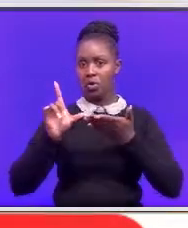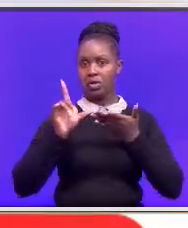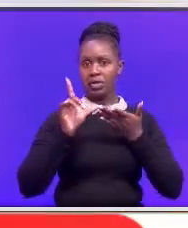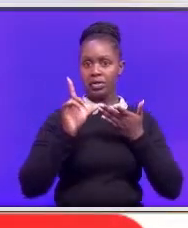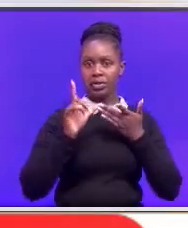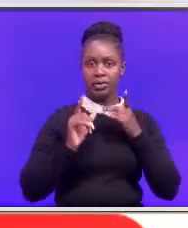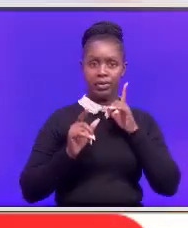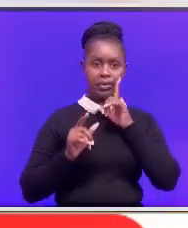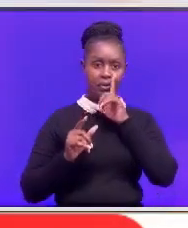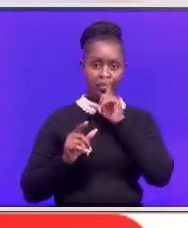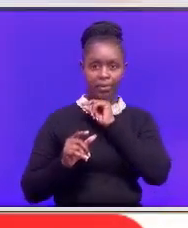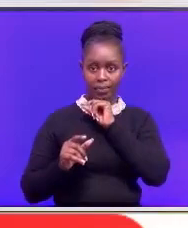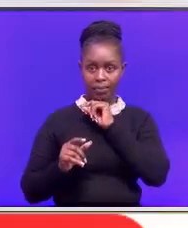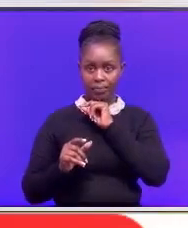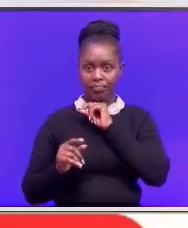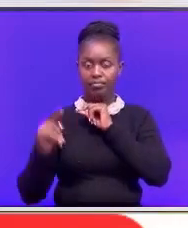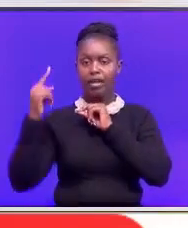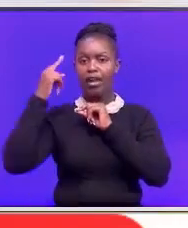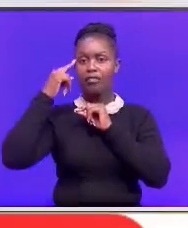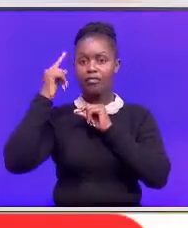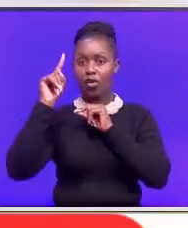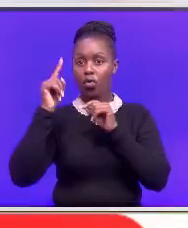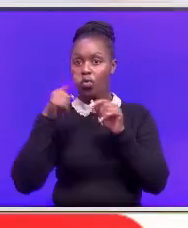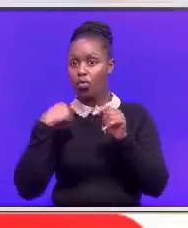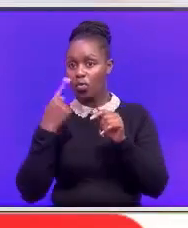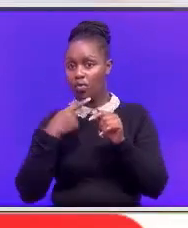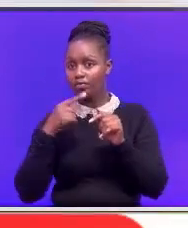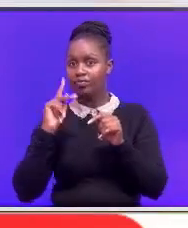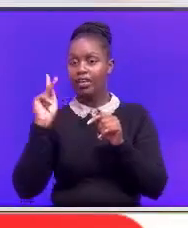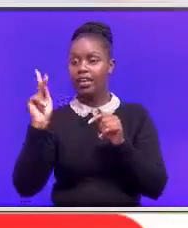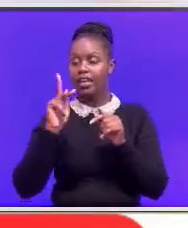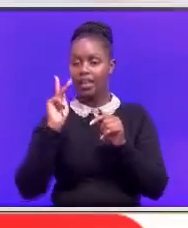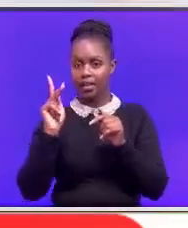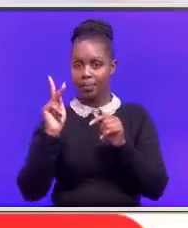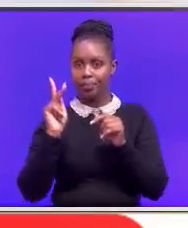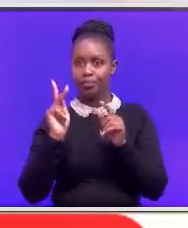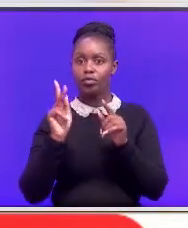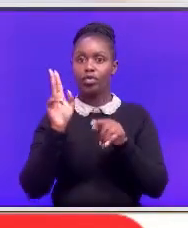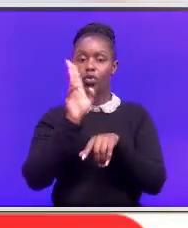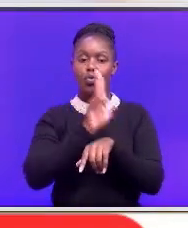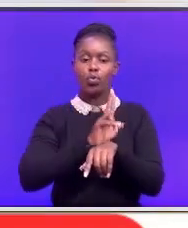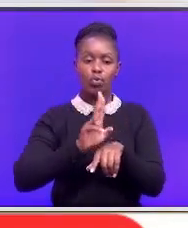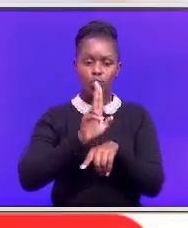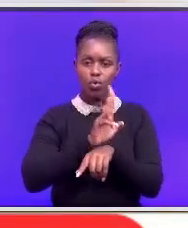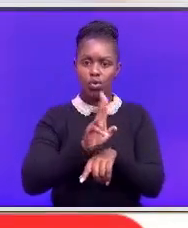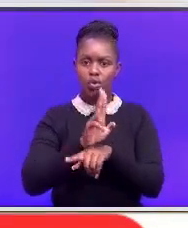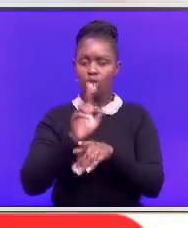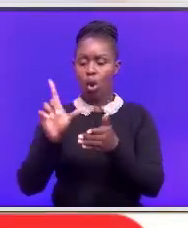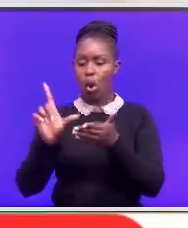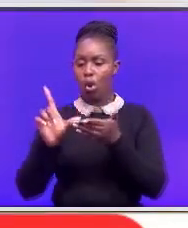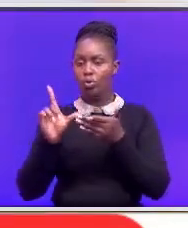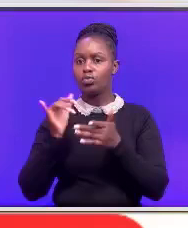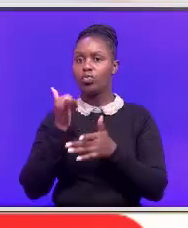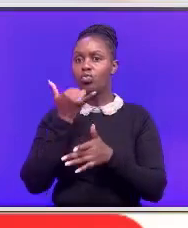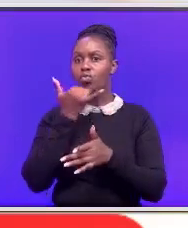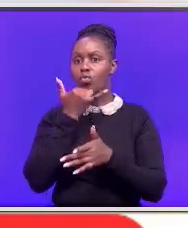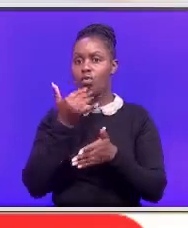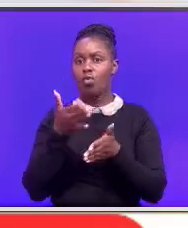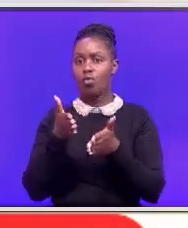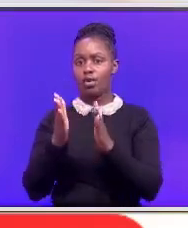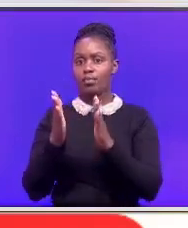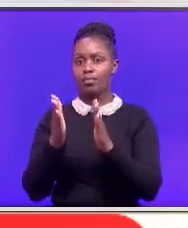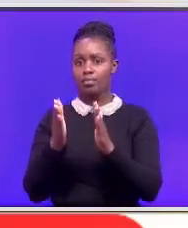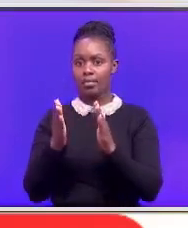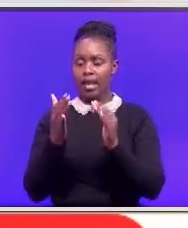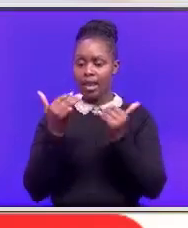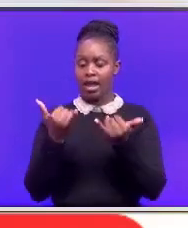walichukua deni kwa niaba ya nchi ya Kenya, wakaitumia deni hiyo vibaya sana. Sasa hiyo deni imerudi